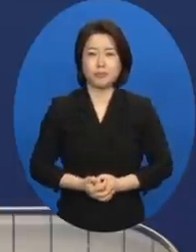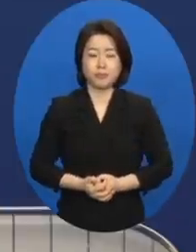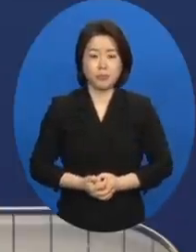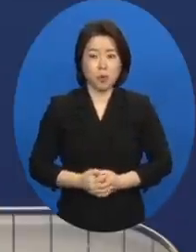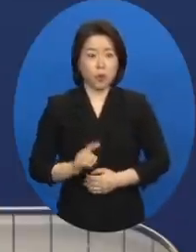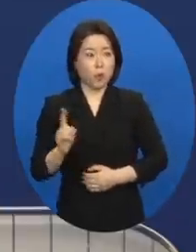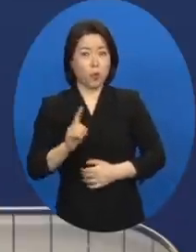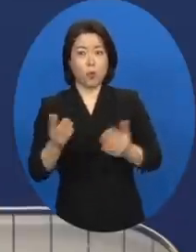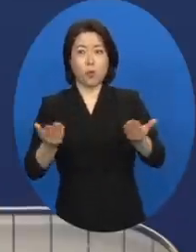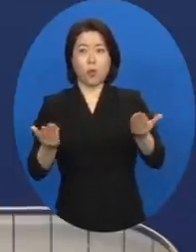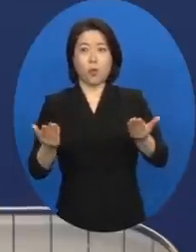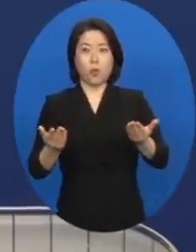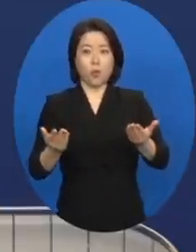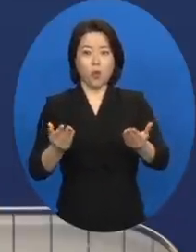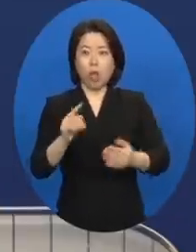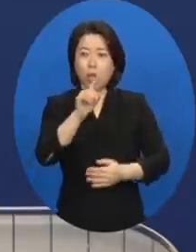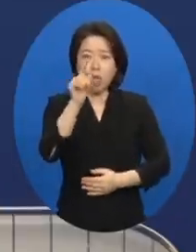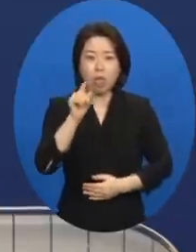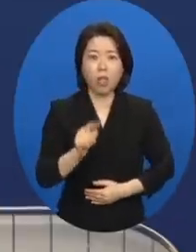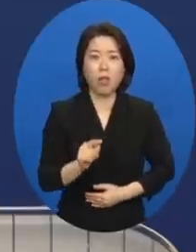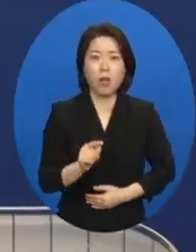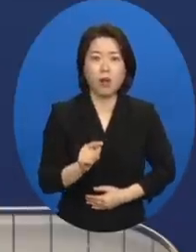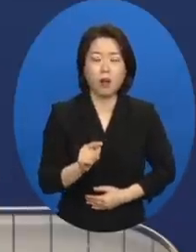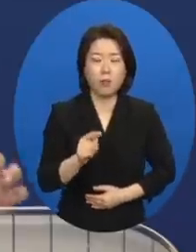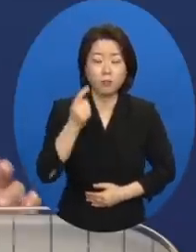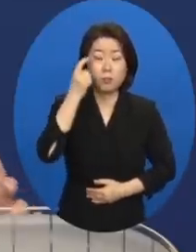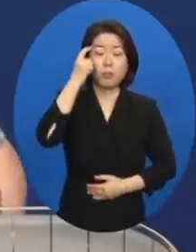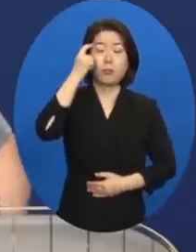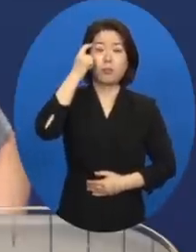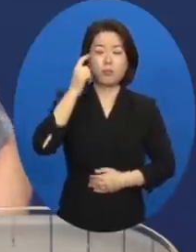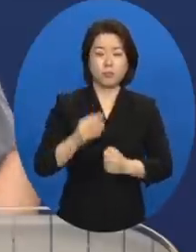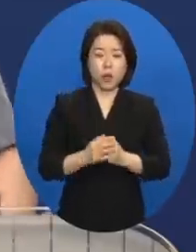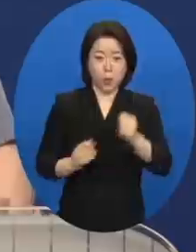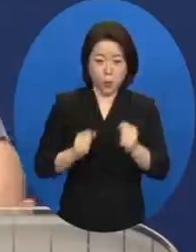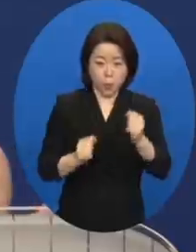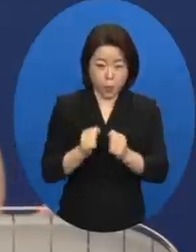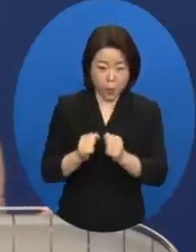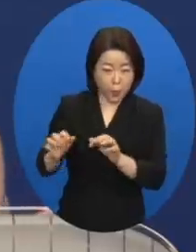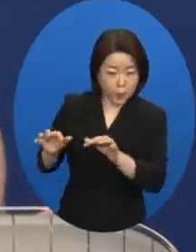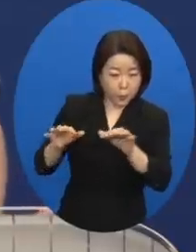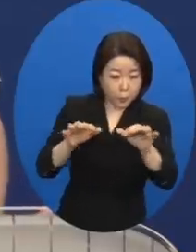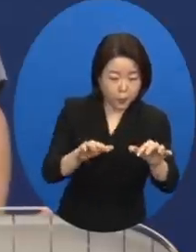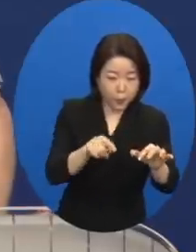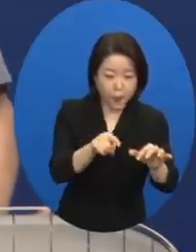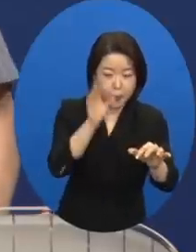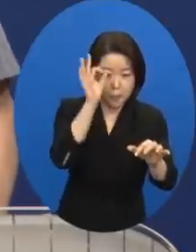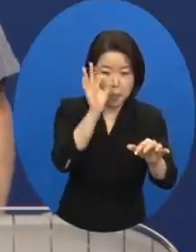뭔 일이래. 그래서 갔어요. 갔는데